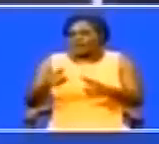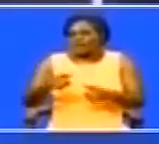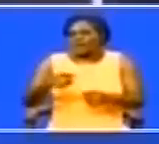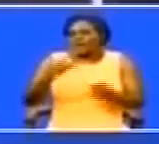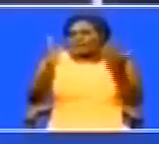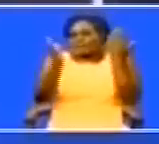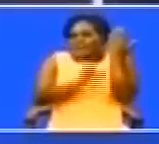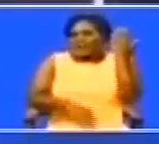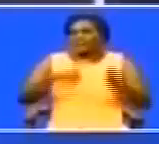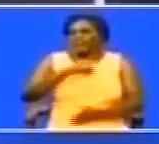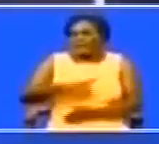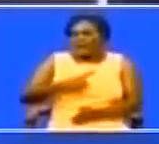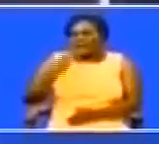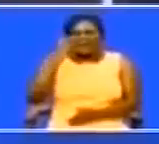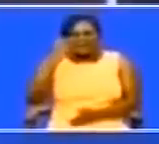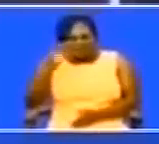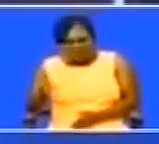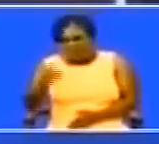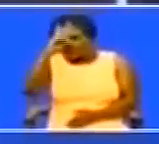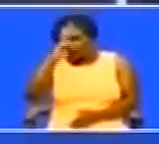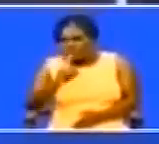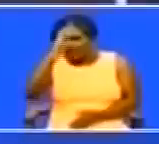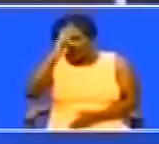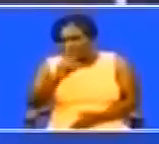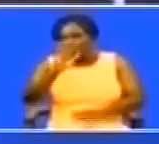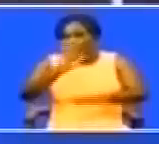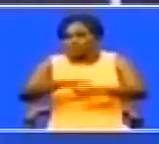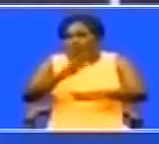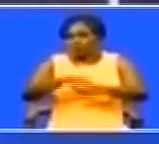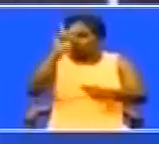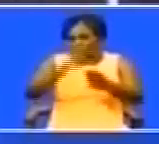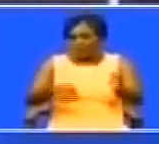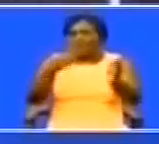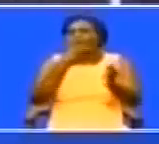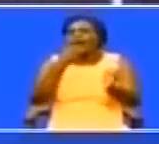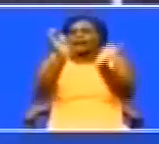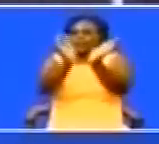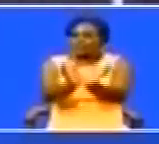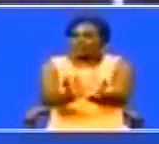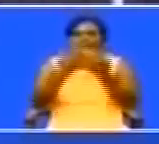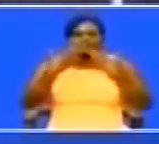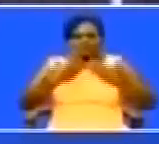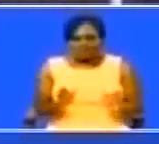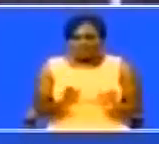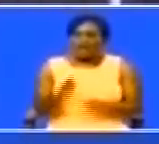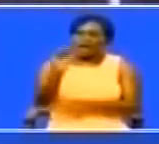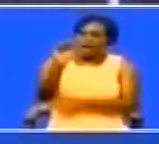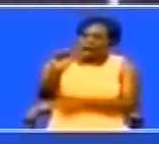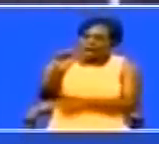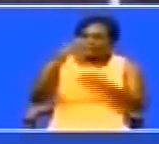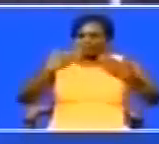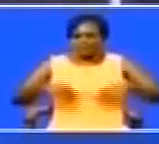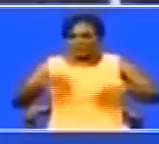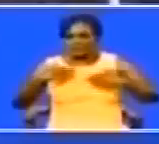huyu mtu kumbe alikuwa na hasira mingi sana, na imekuwa mzuri kwa maana hata hii mtu ameshikwa. Na nataka niambie kwa watu wetu ya kwamba